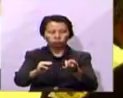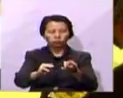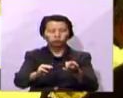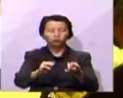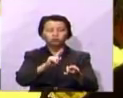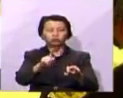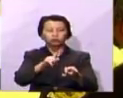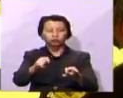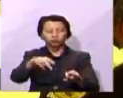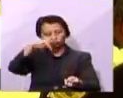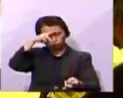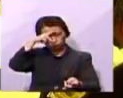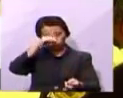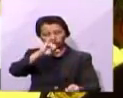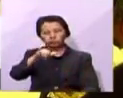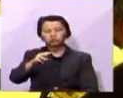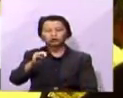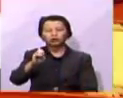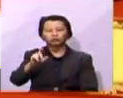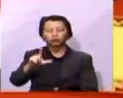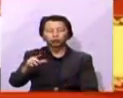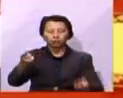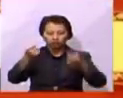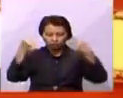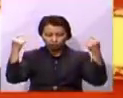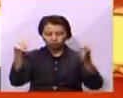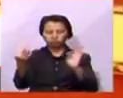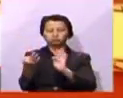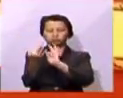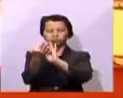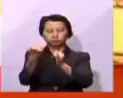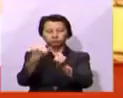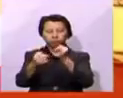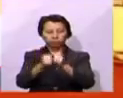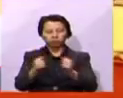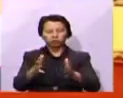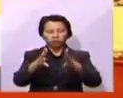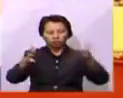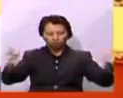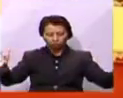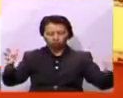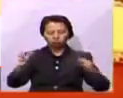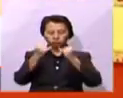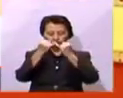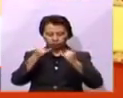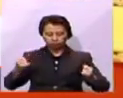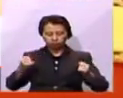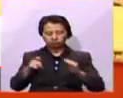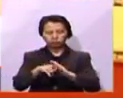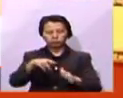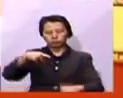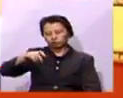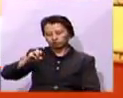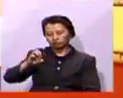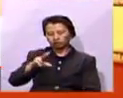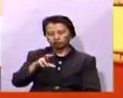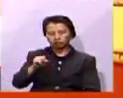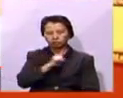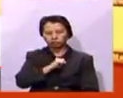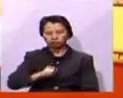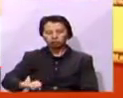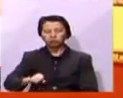Haizam Hishamuddin Putra Jamalul Lail. Istiadat menghadap diakhiri dengan Orang Besar Istana Tengku Seri Perkasa Diraja,